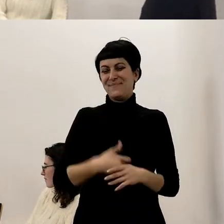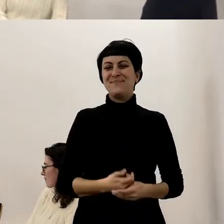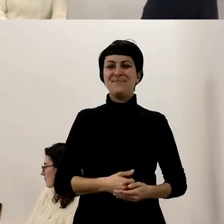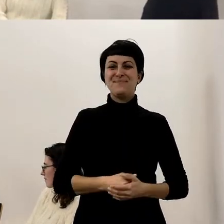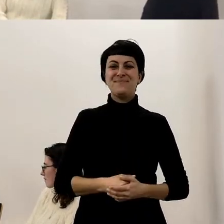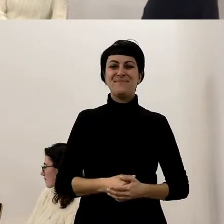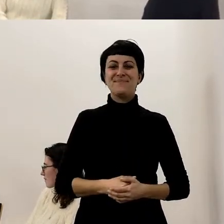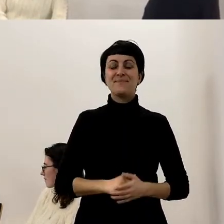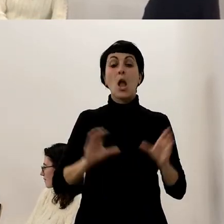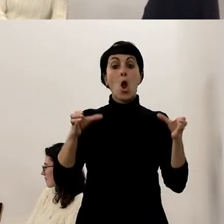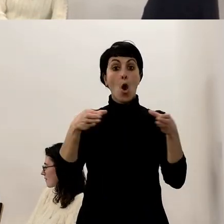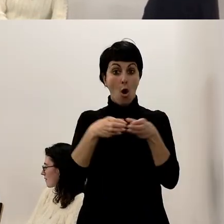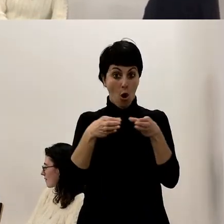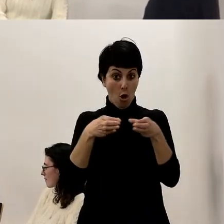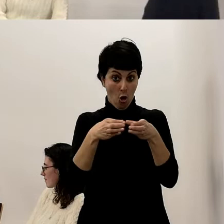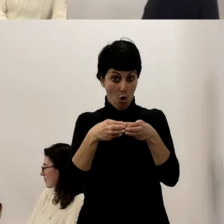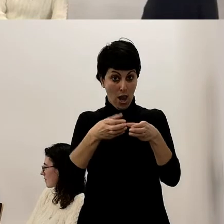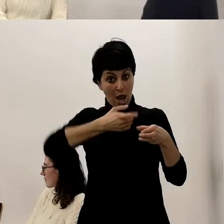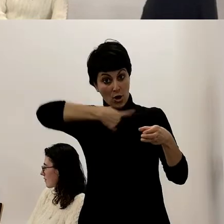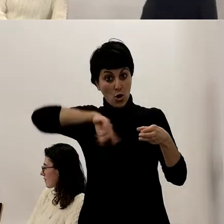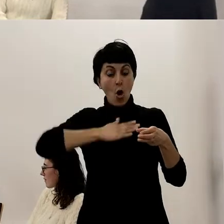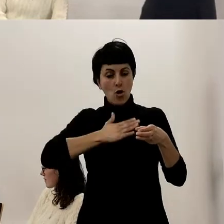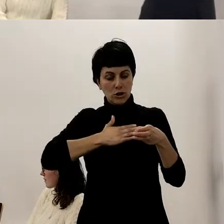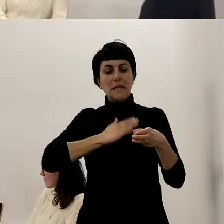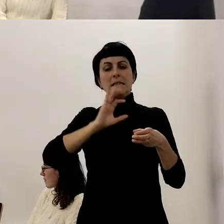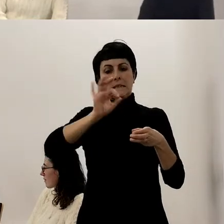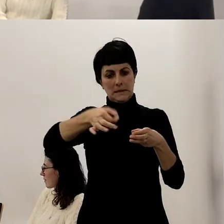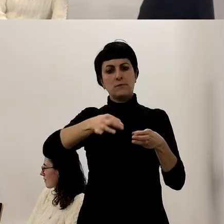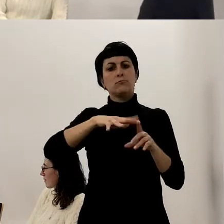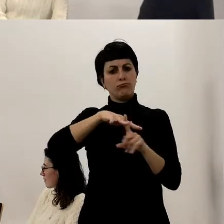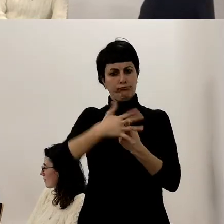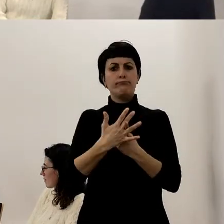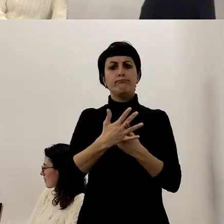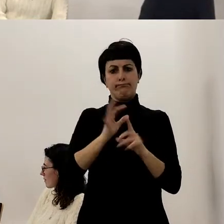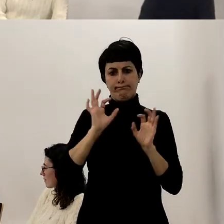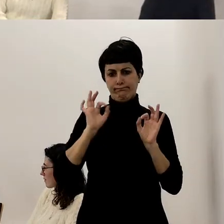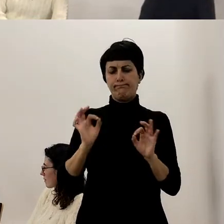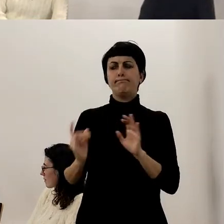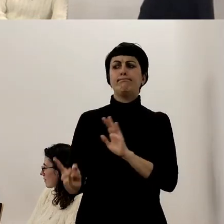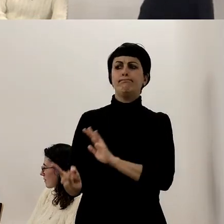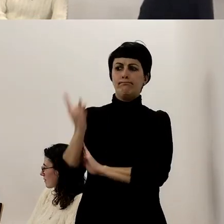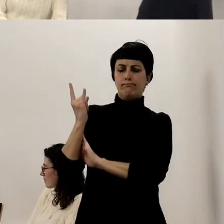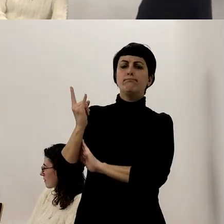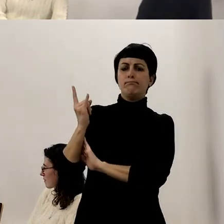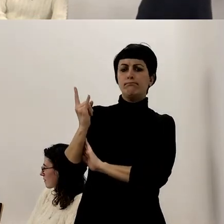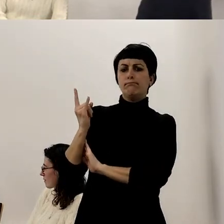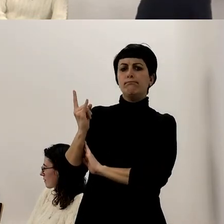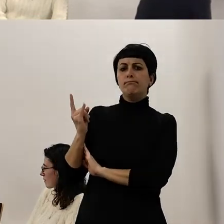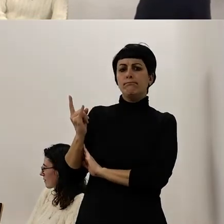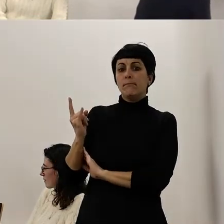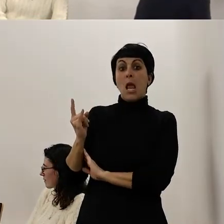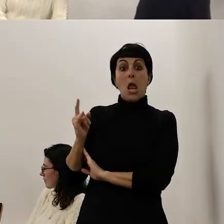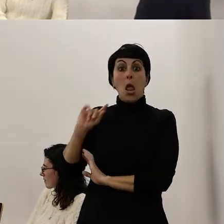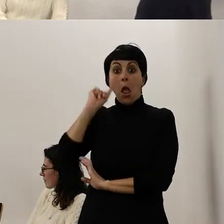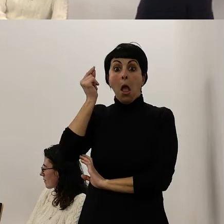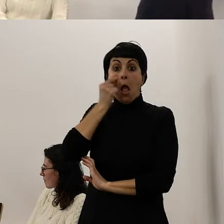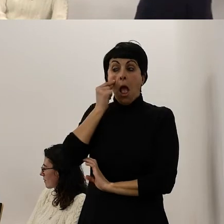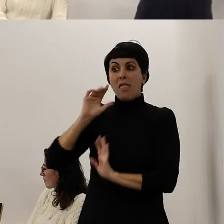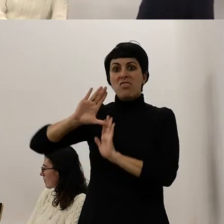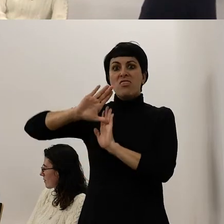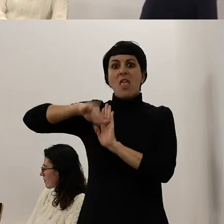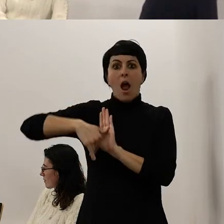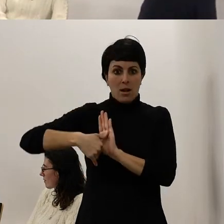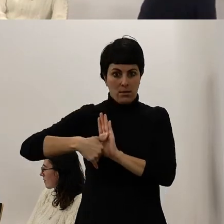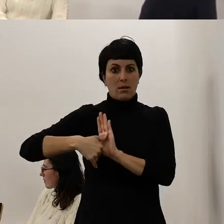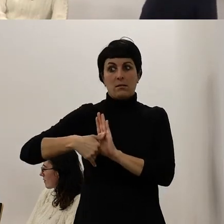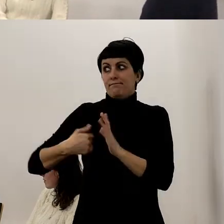A la nostra colla sí que hi va haver un cas que ens en vam assabentar a posteriori i no hi vam poder fer